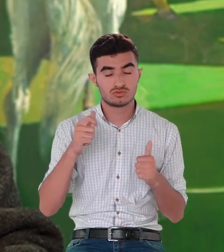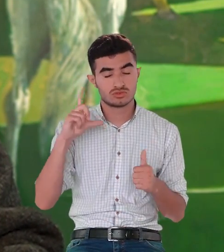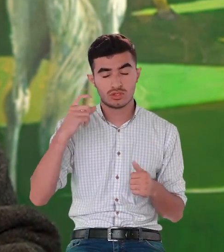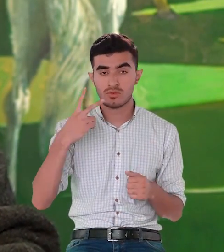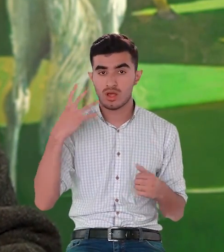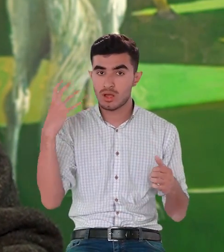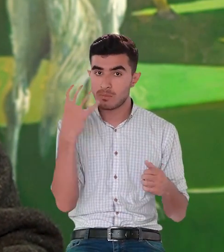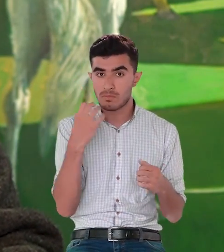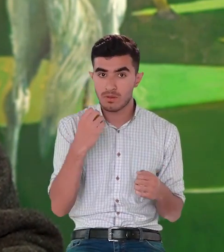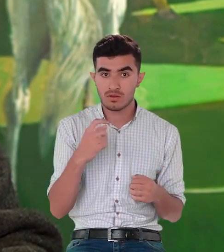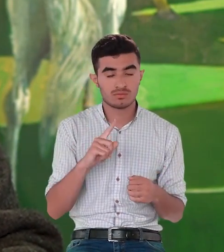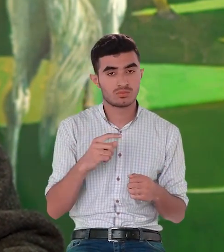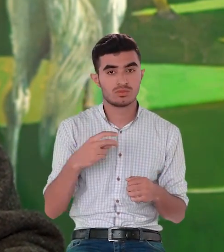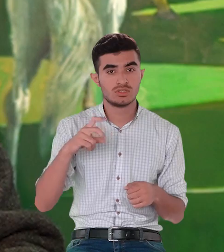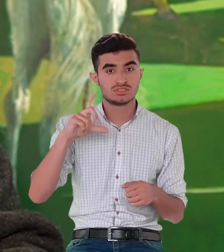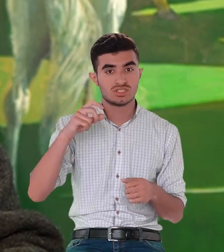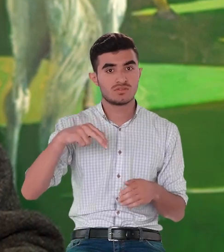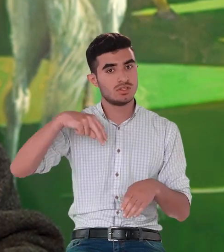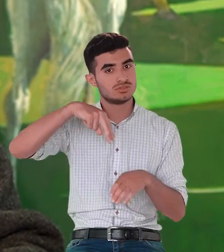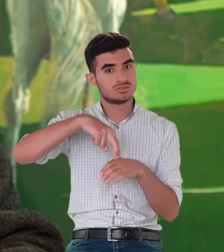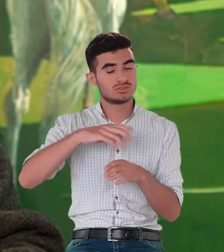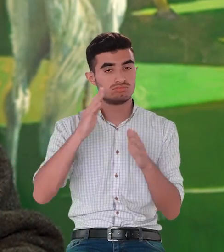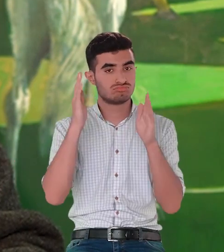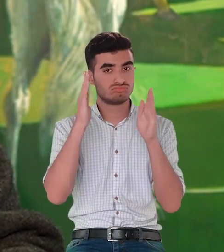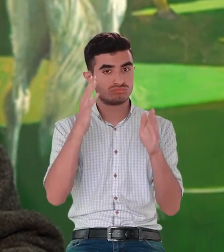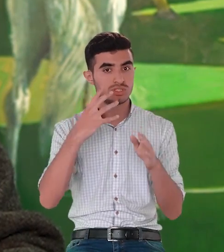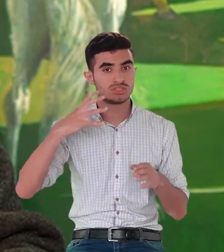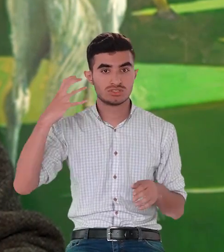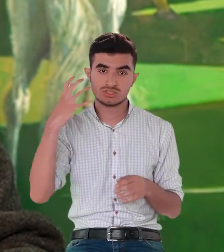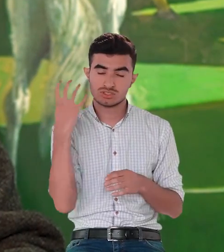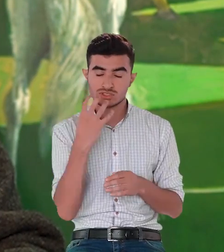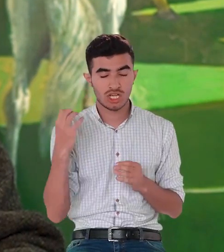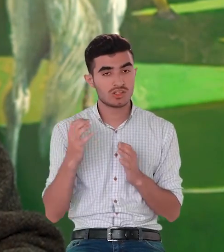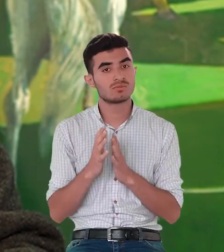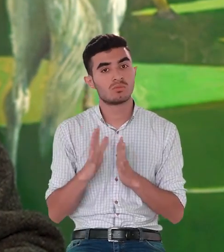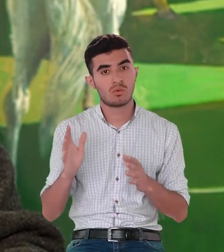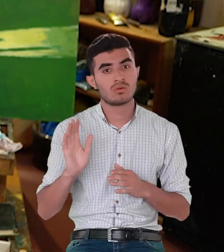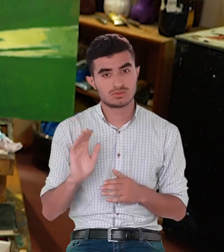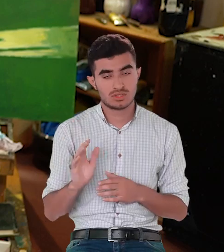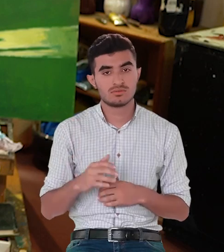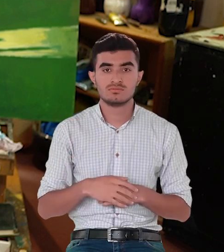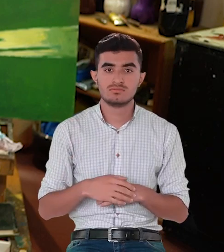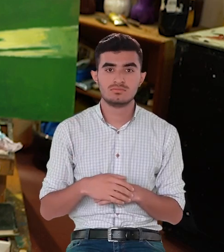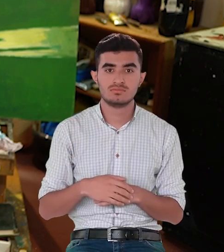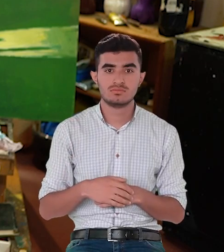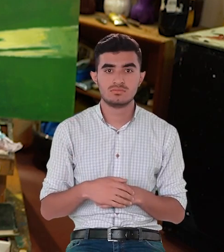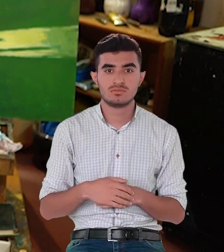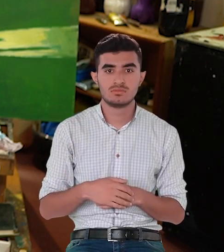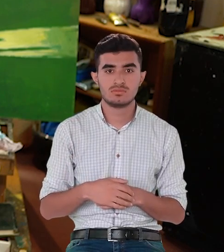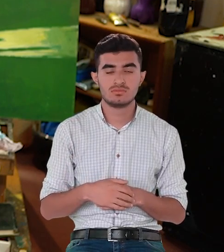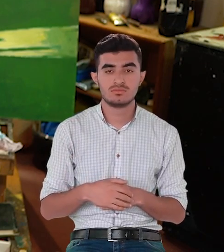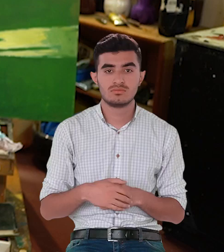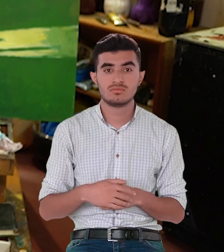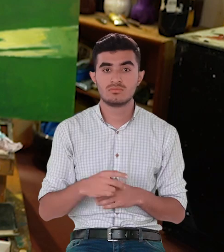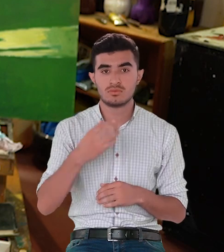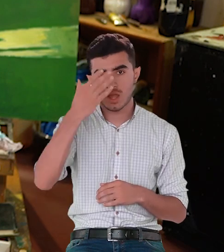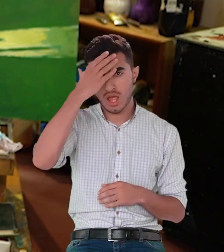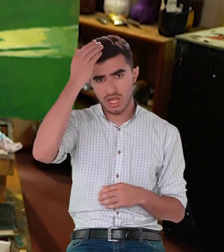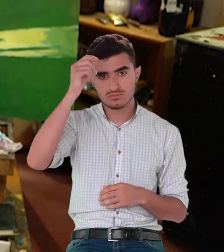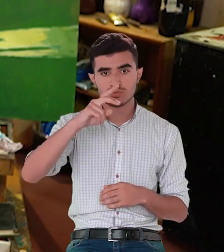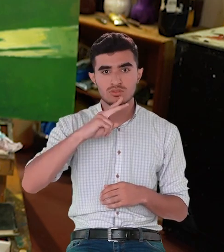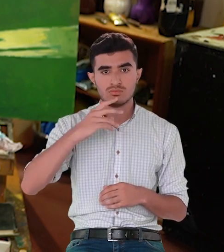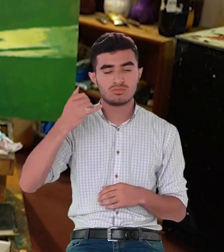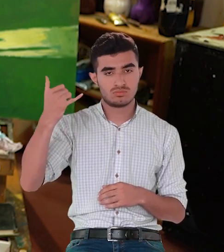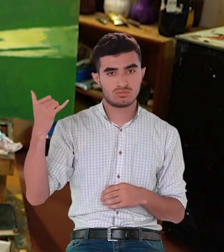ہمیں کہ میں اس تصویر کے سامنے کھڑا ہوں اور یہ قائد اعظم کی سب سے زیادہ خوبصورت تصویر ہے. آپ کے کلیگ ہیں کوئی، انہوں نے بنایا